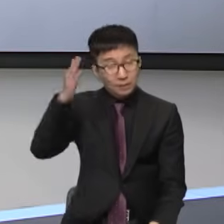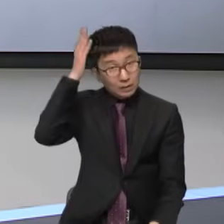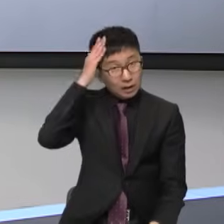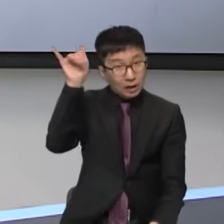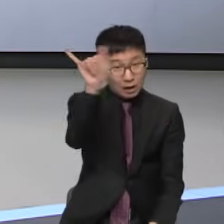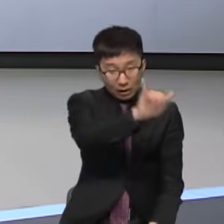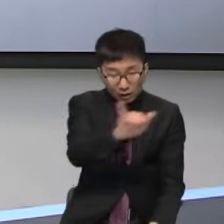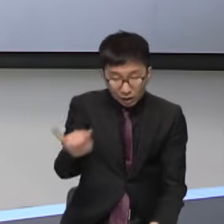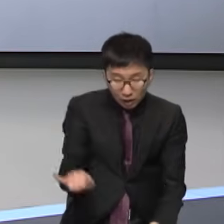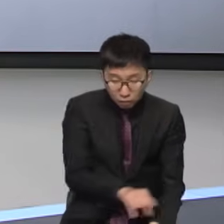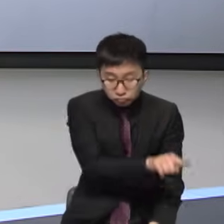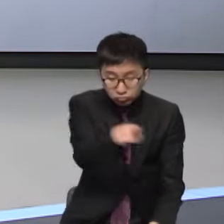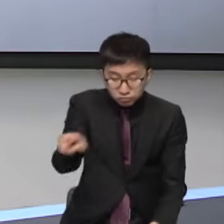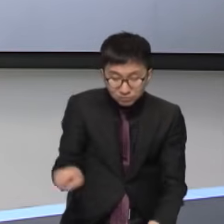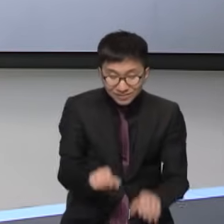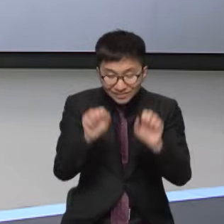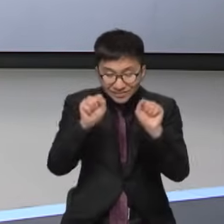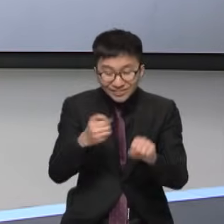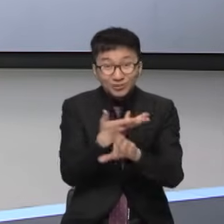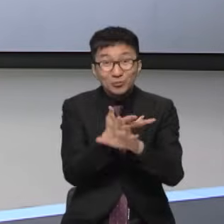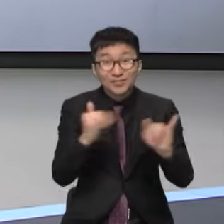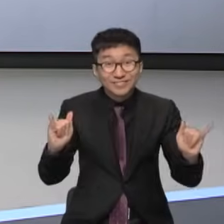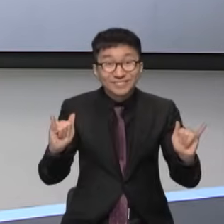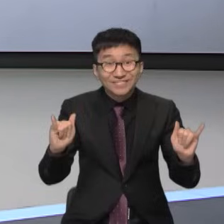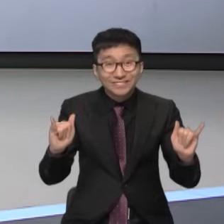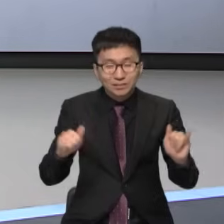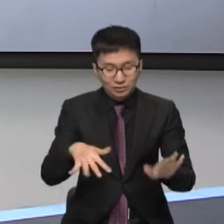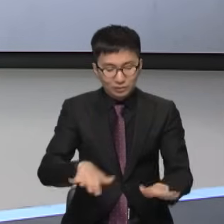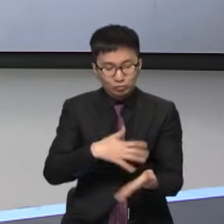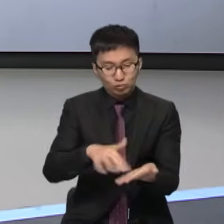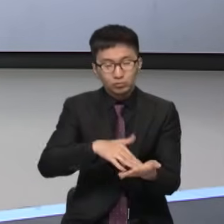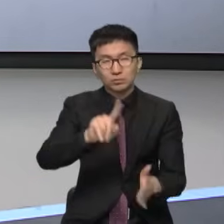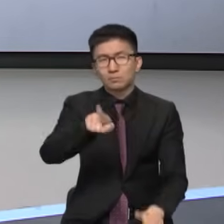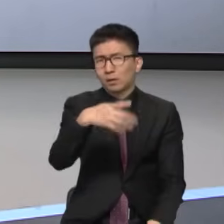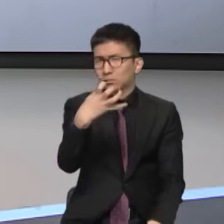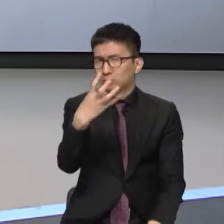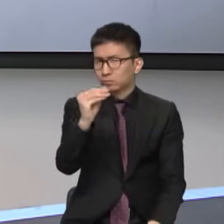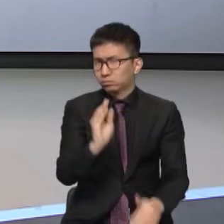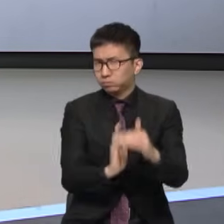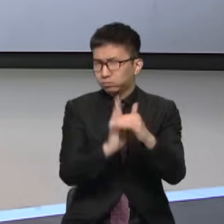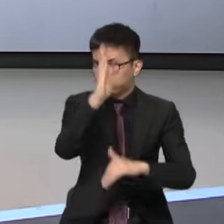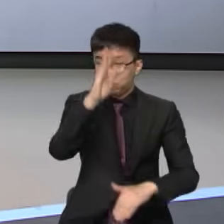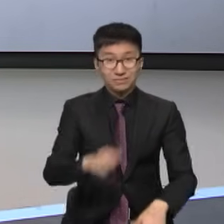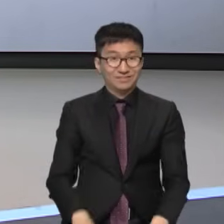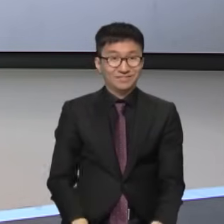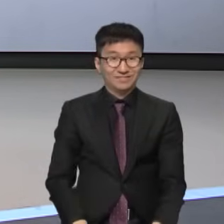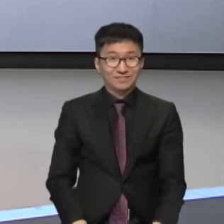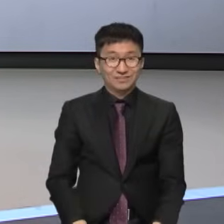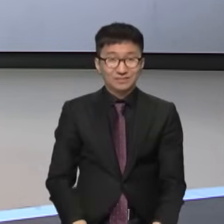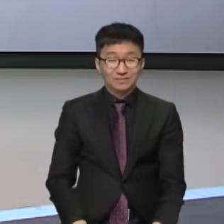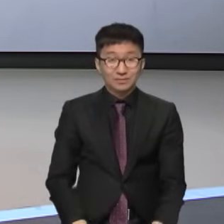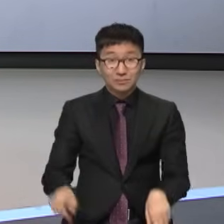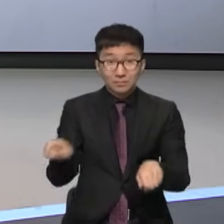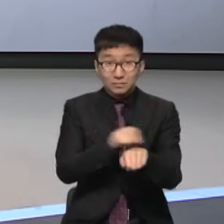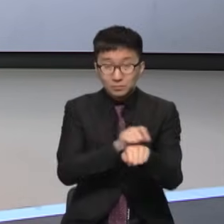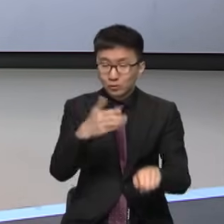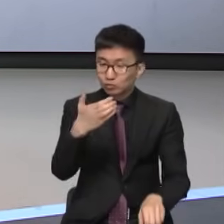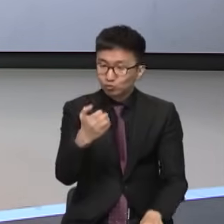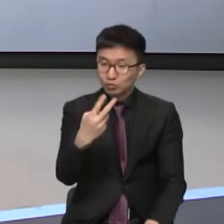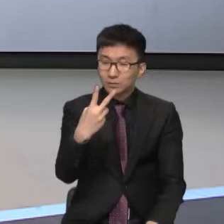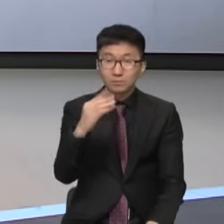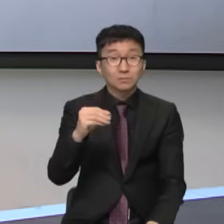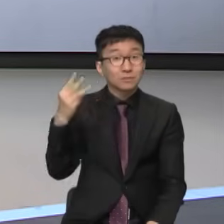다음 소식입니다. 우리나라에 사는 외국인이 이제 140만 명을 넘어섰습니다. 이 가운데 92만 3천